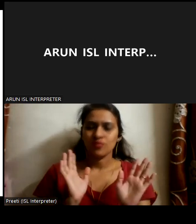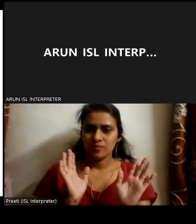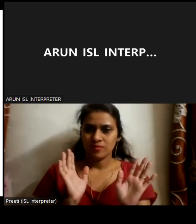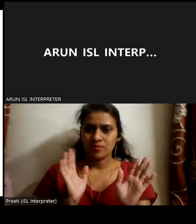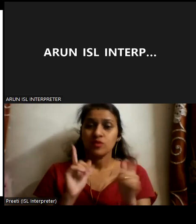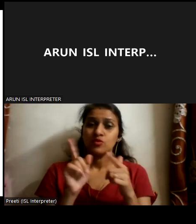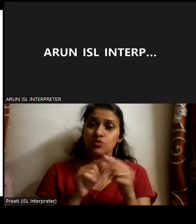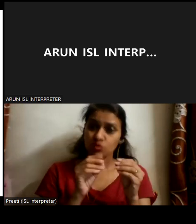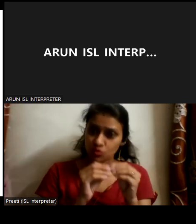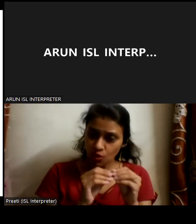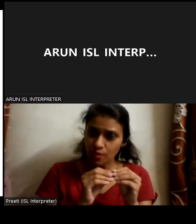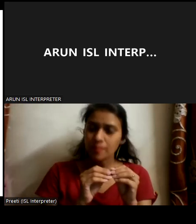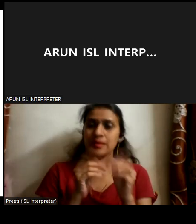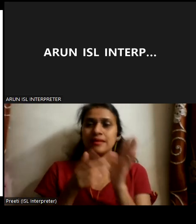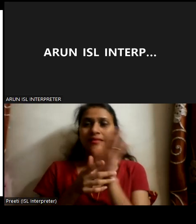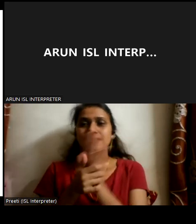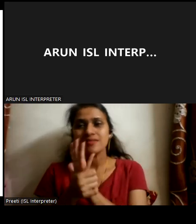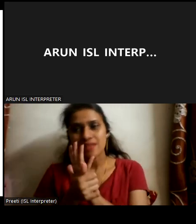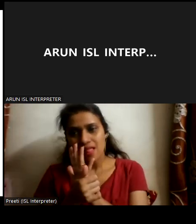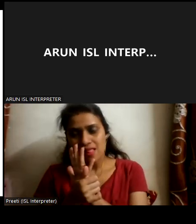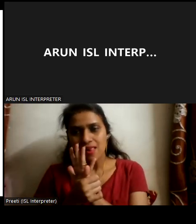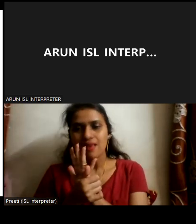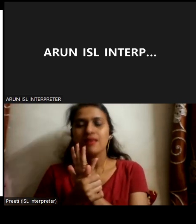रोजगार है ना, कौशल विकास,